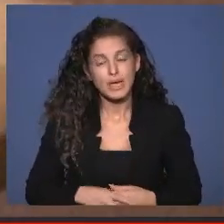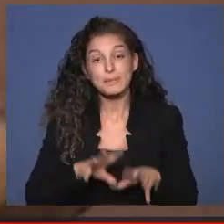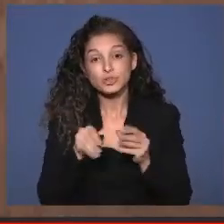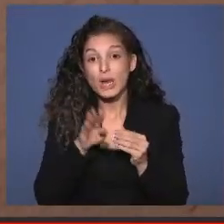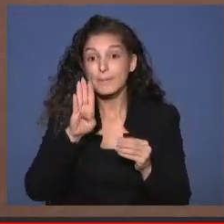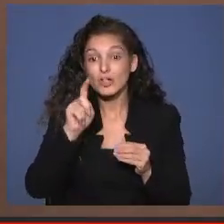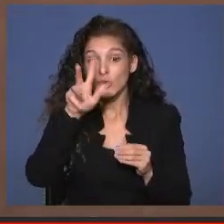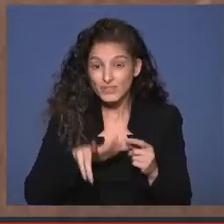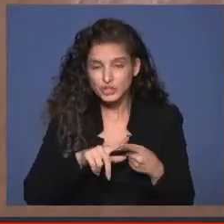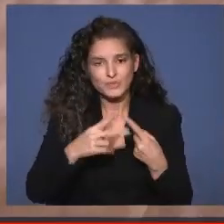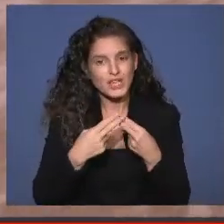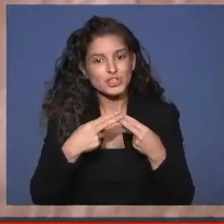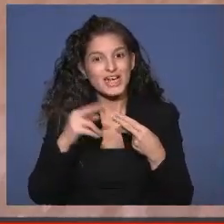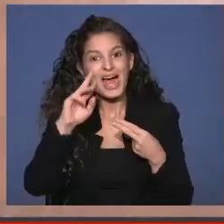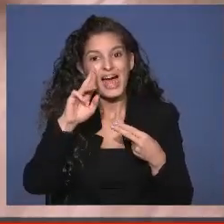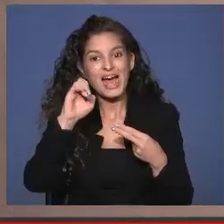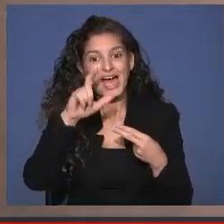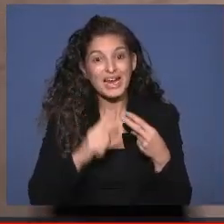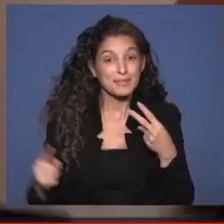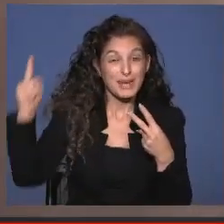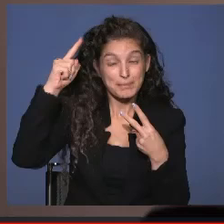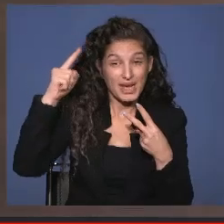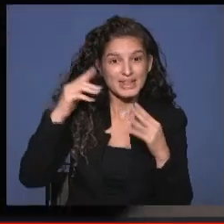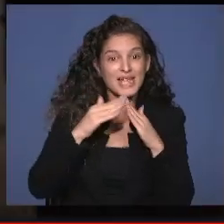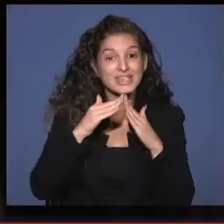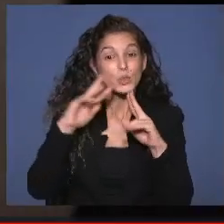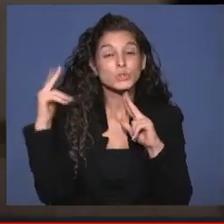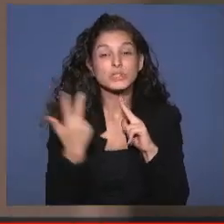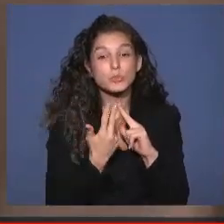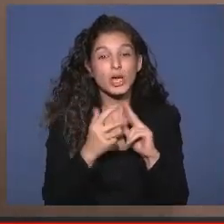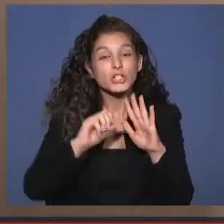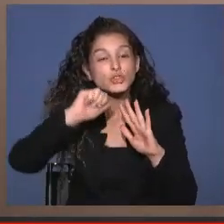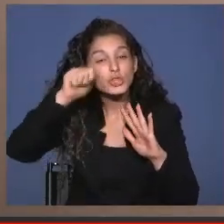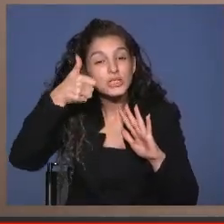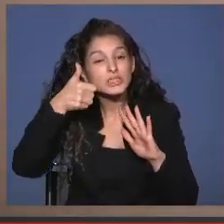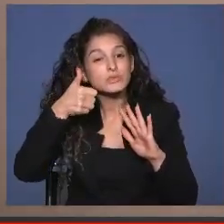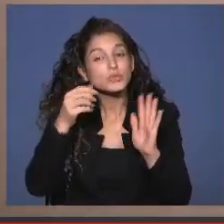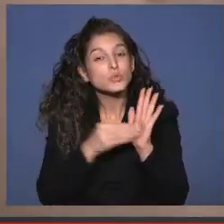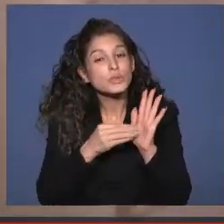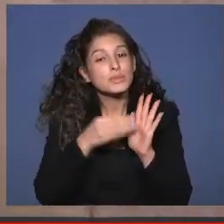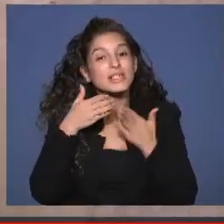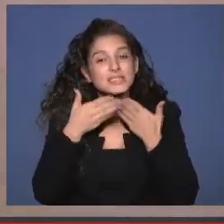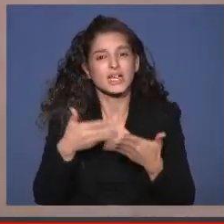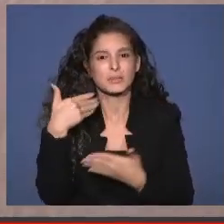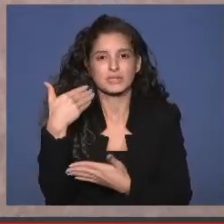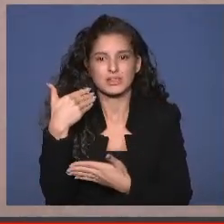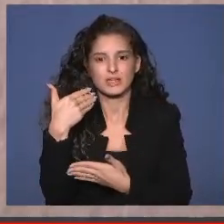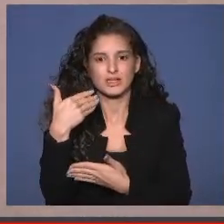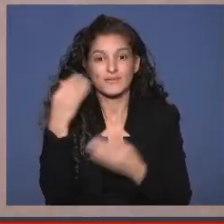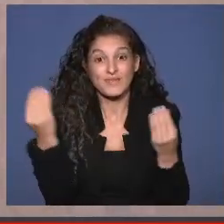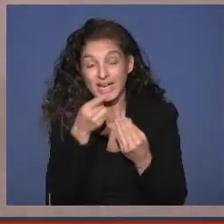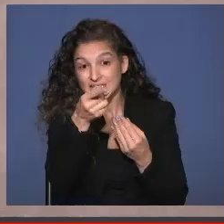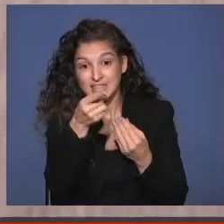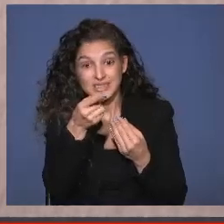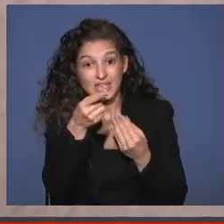וגם השכנה רחל מהקומה העליונה, הם דיירי דיור ציבורי הראשונים שסוקים לעזרת המדינה. דבר כזה אני לא יכול